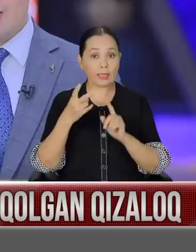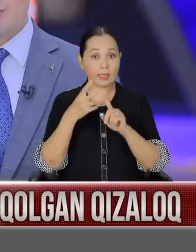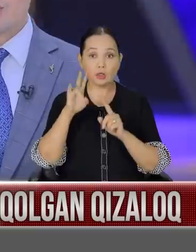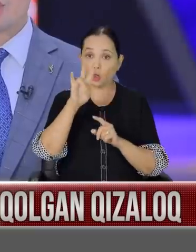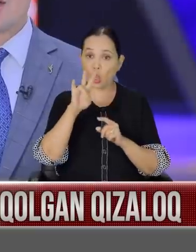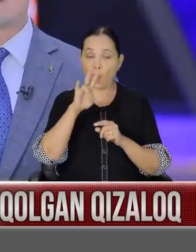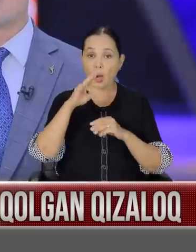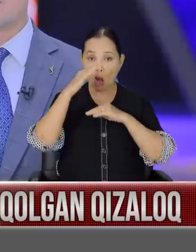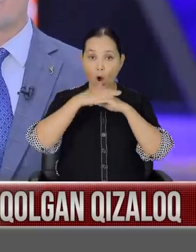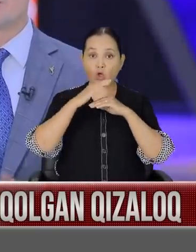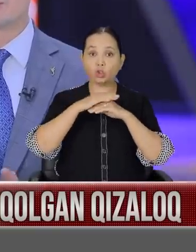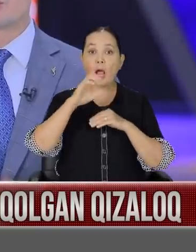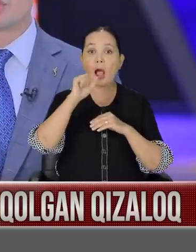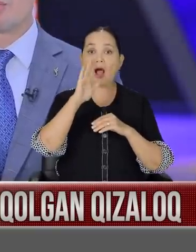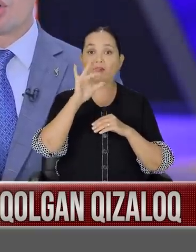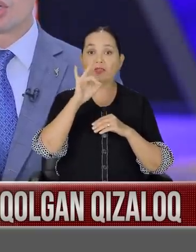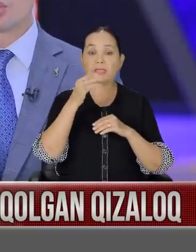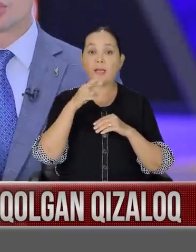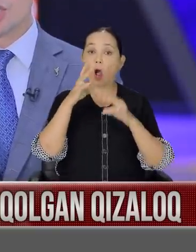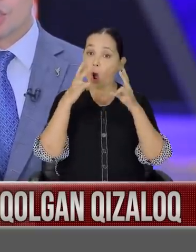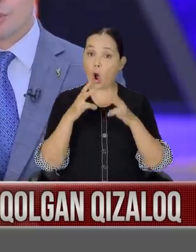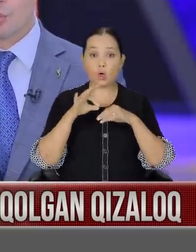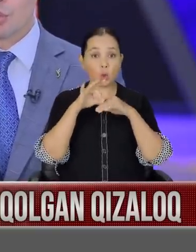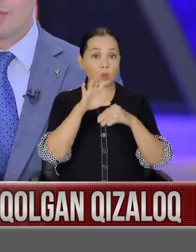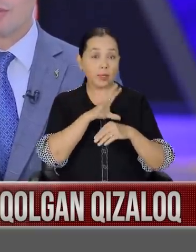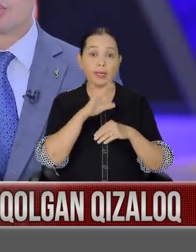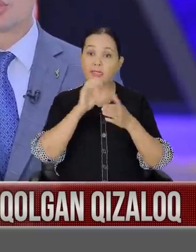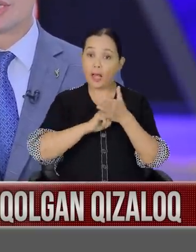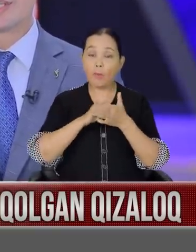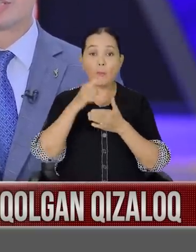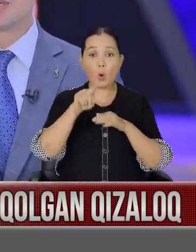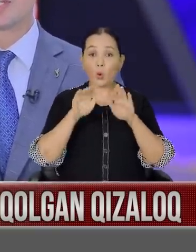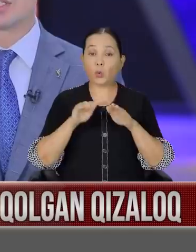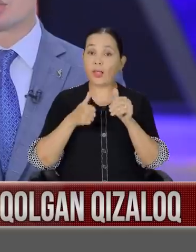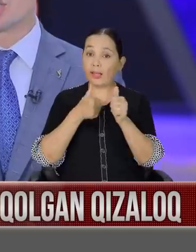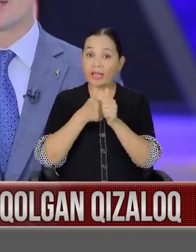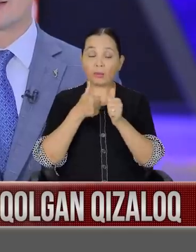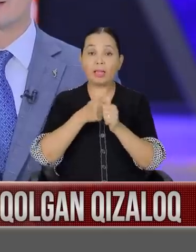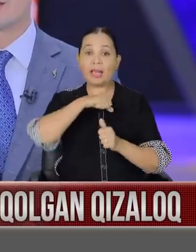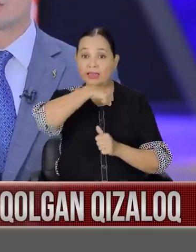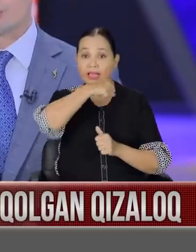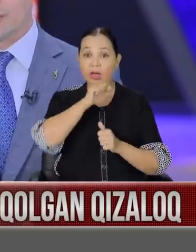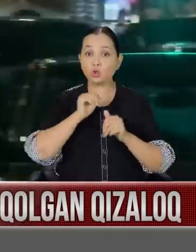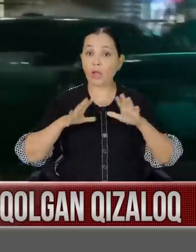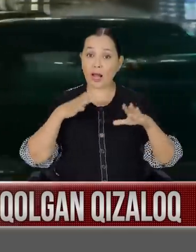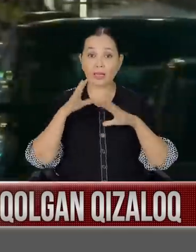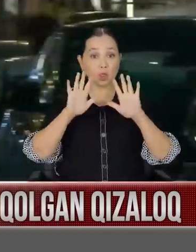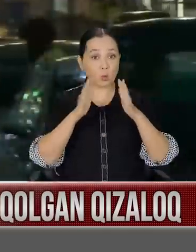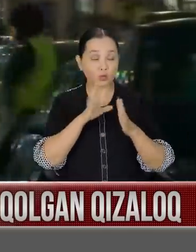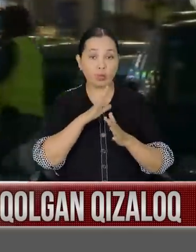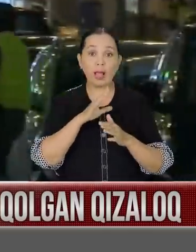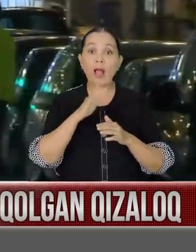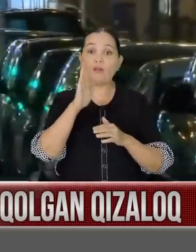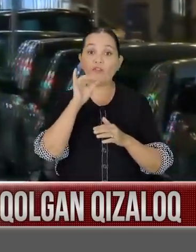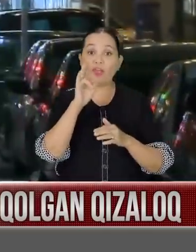2 noyabr oqshomi Avstriya poytaxti uchun ham og'ir o'tdi deyishimiz mumkin, sababi u yerda ketma-ket terrorchilik harakatlari yuz bergan.